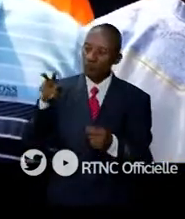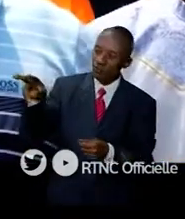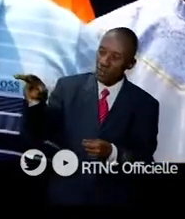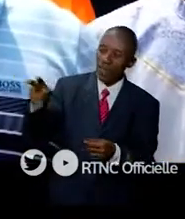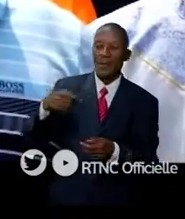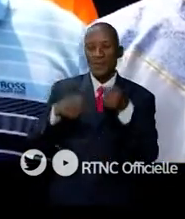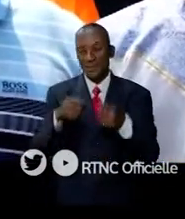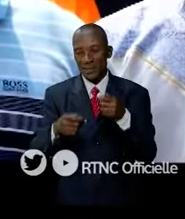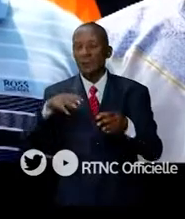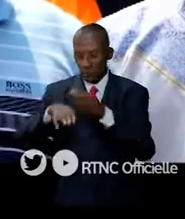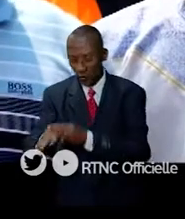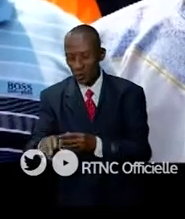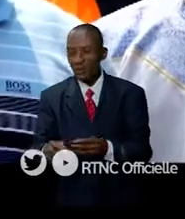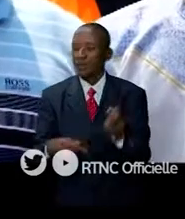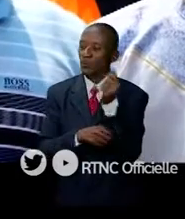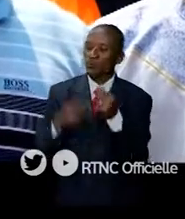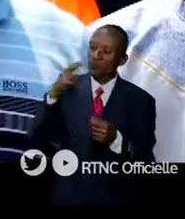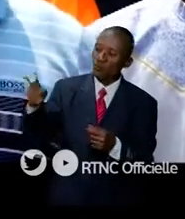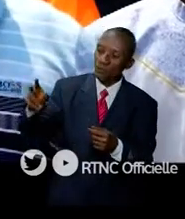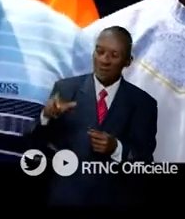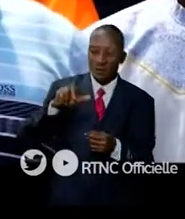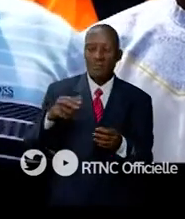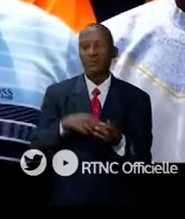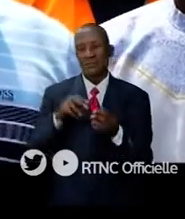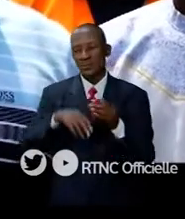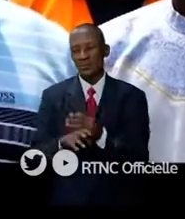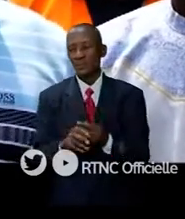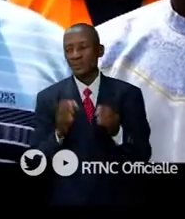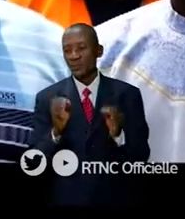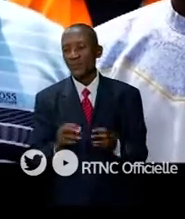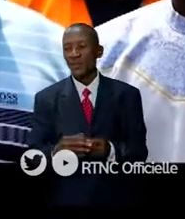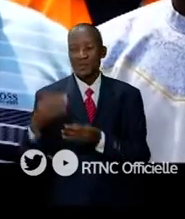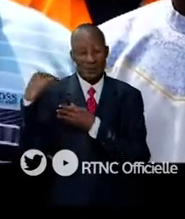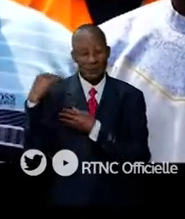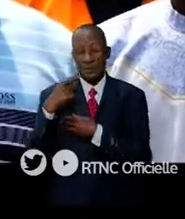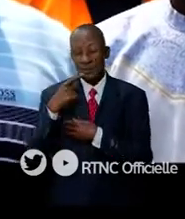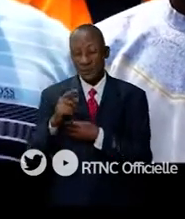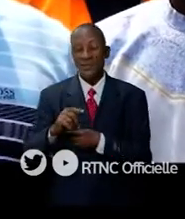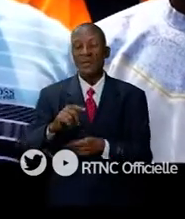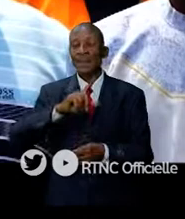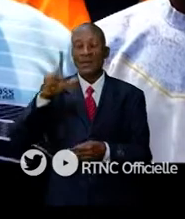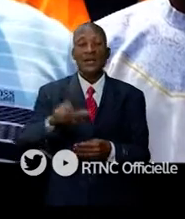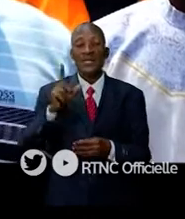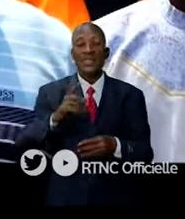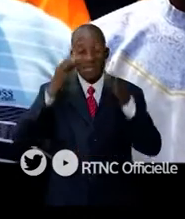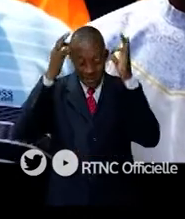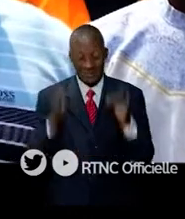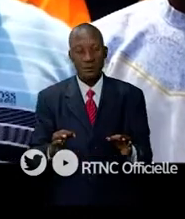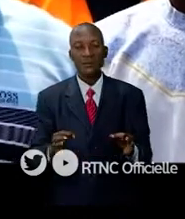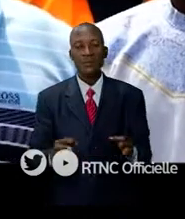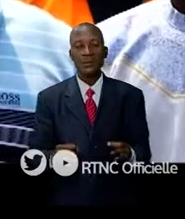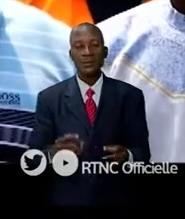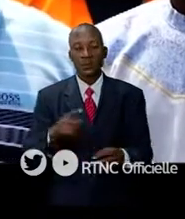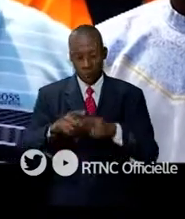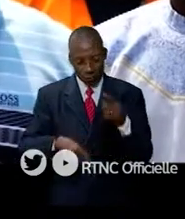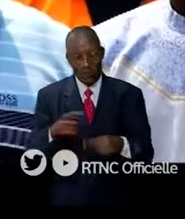Kinshasa. Ce n'est pas parce que j'ai commencé à l'Est que ceux de l'Ouest ne sont pas intéressés. Demain, on va continuer. Kintambo, IPN, la gare centrale,